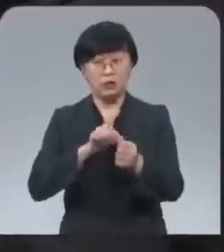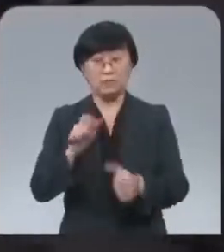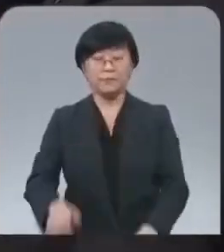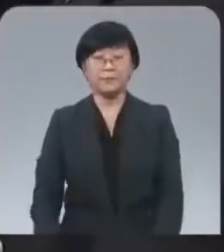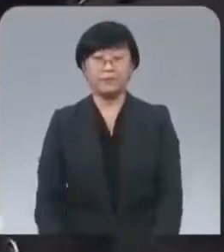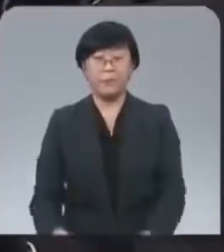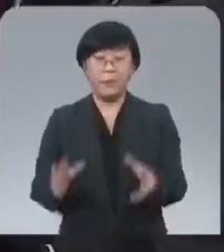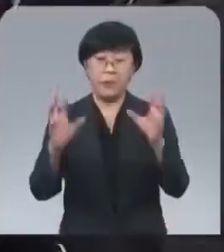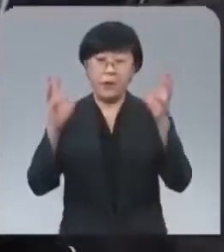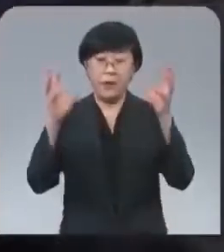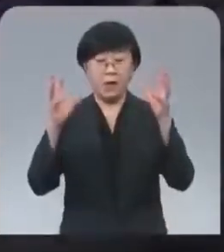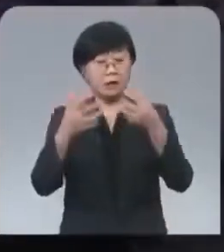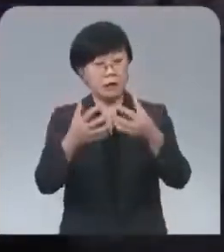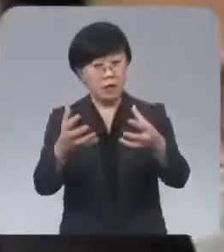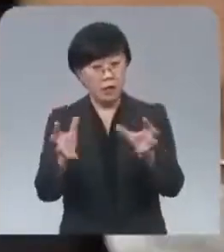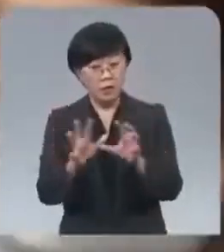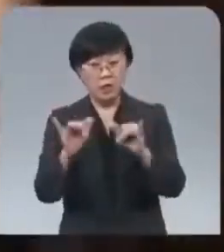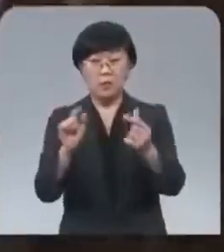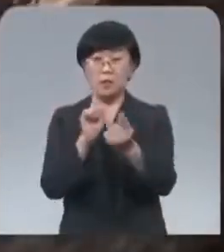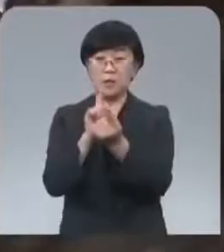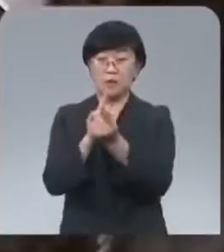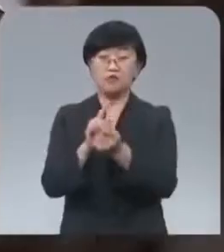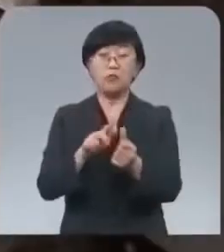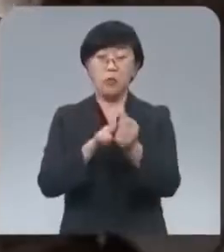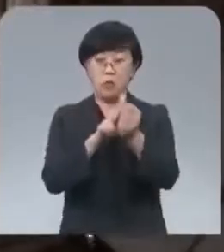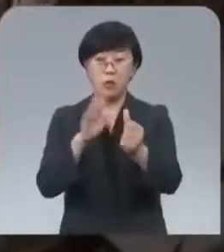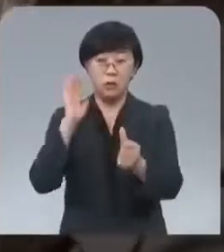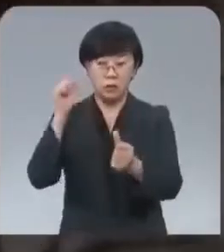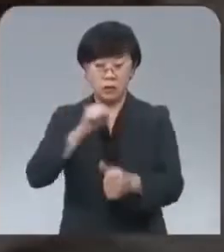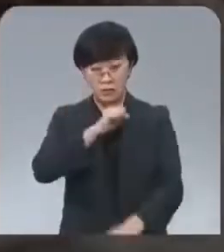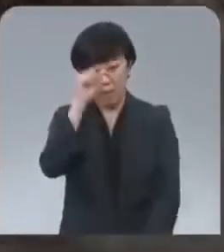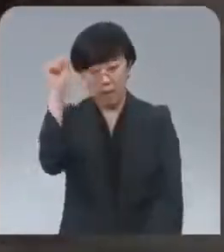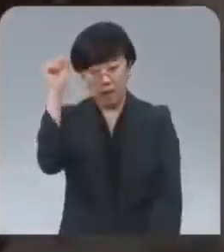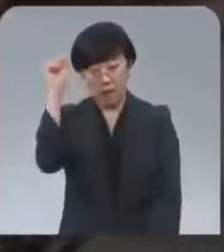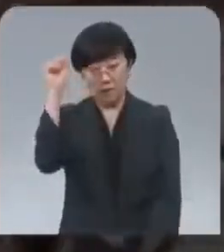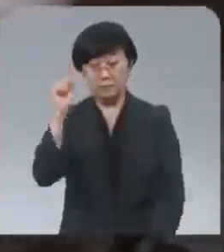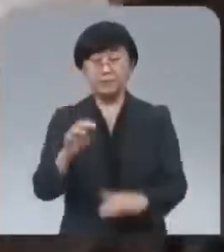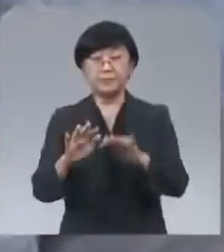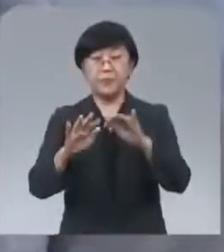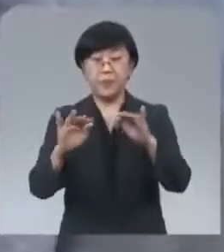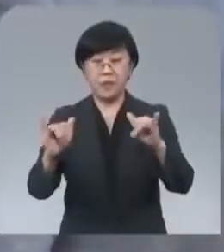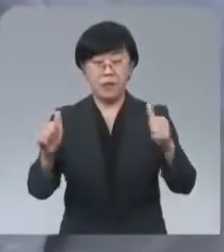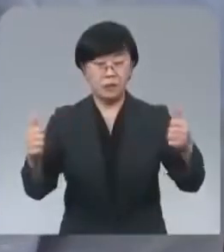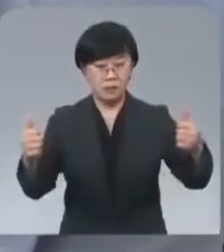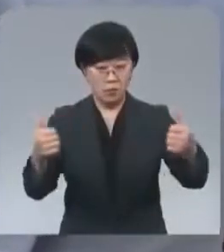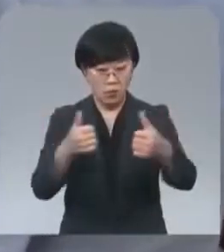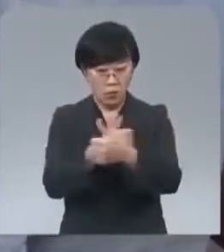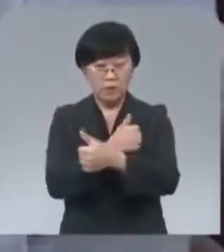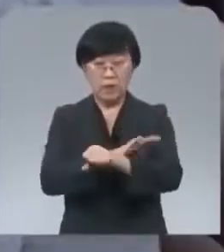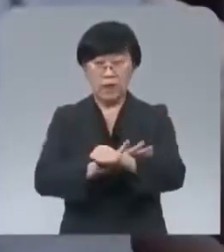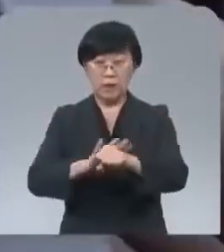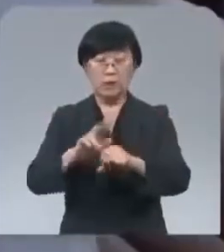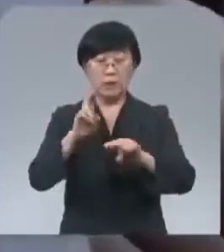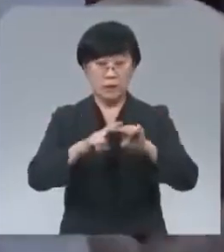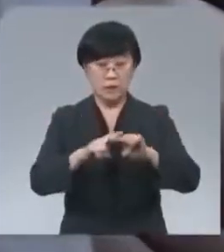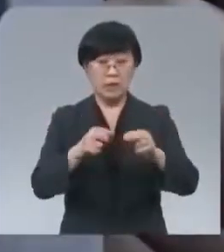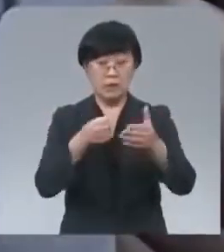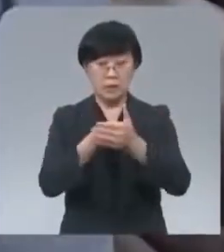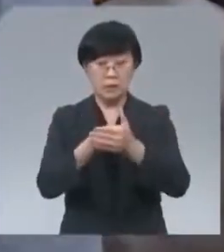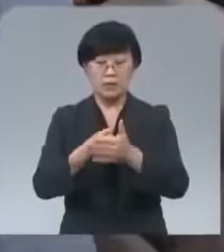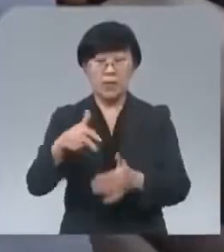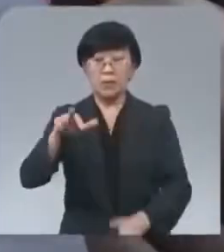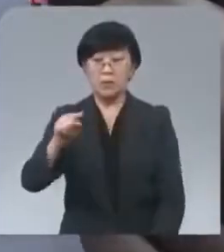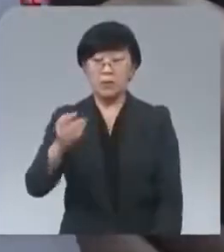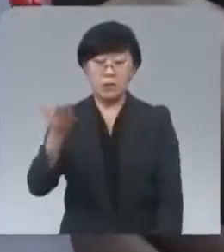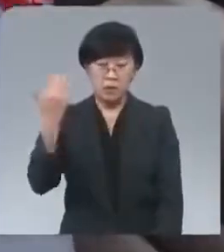땅호 속에 당원들을 만난 윤석열 후보. 대통령이 되면 인재를 적재적소에 배치하겠다며 전두환 전